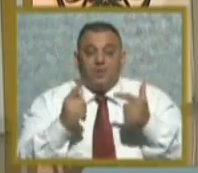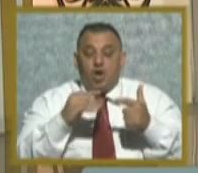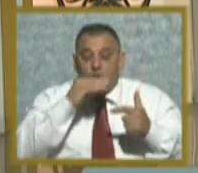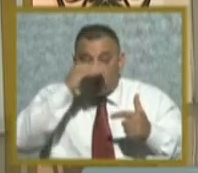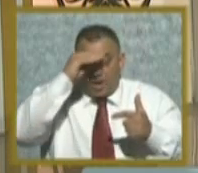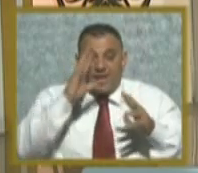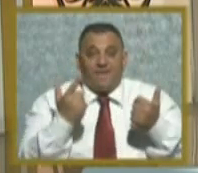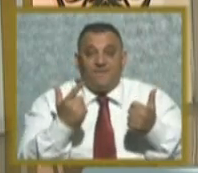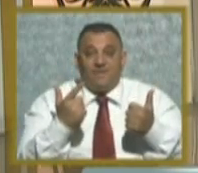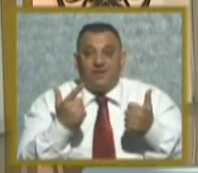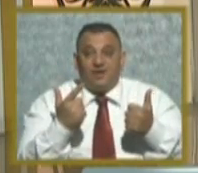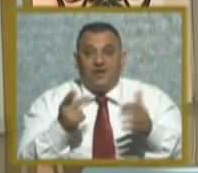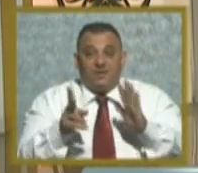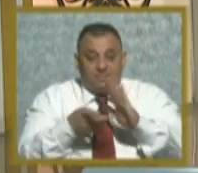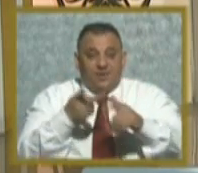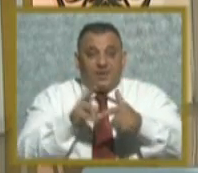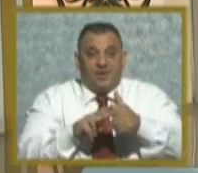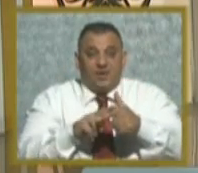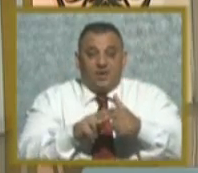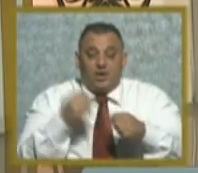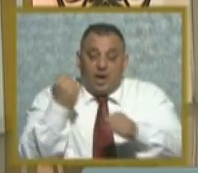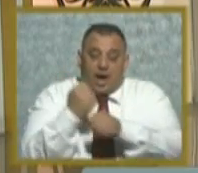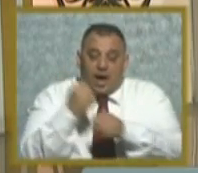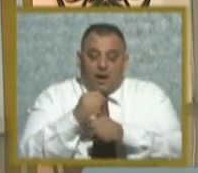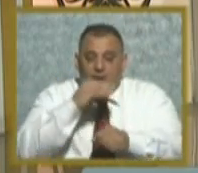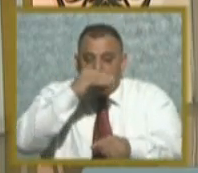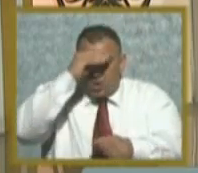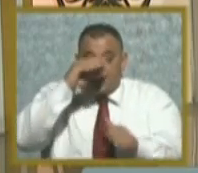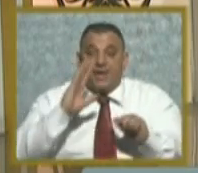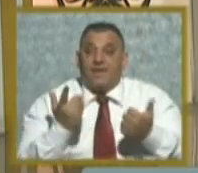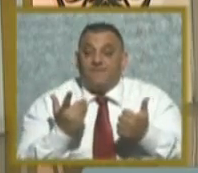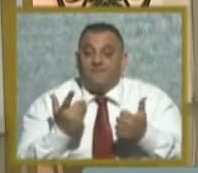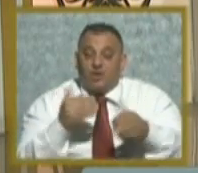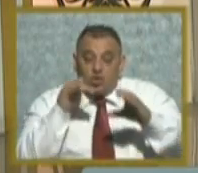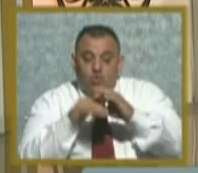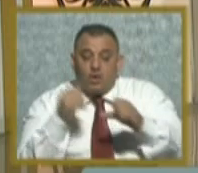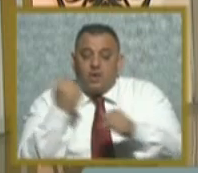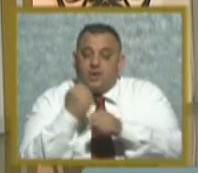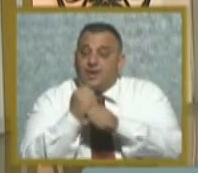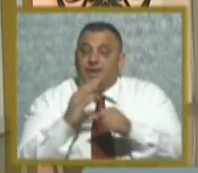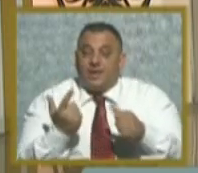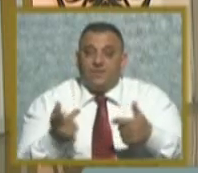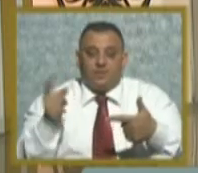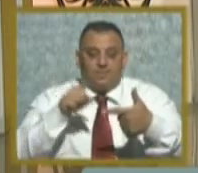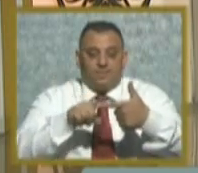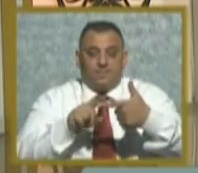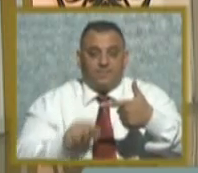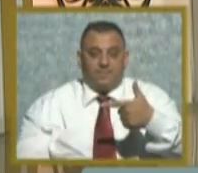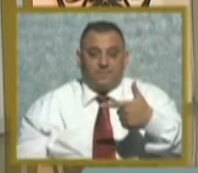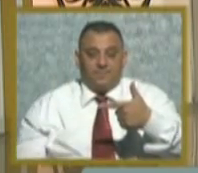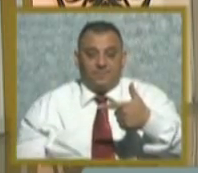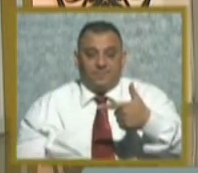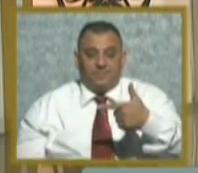بالقرآن؟ كيف أختي؟ كيف نعمل بالقرآن يعني يحفظ القرآن ذكر القرآن كيف نعمل يعني؟ طيب طيب، السؤال